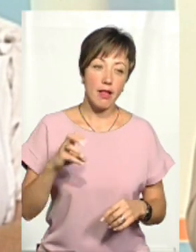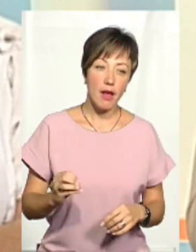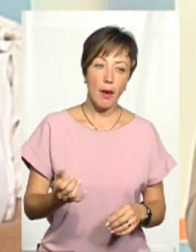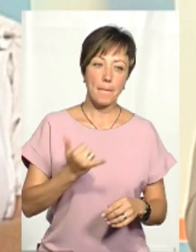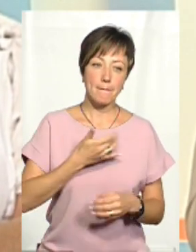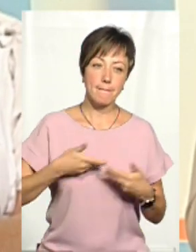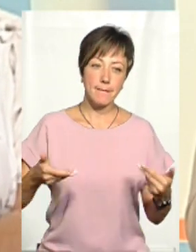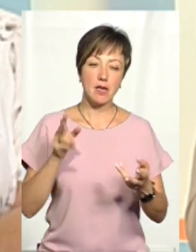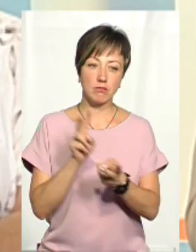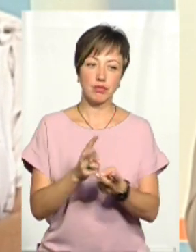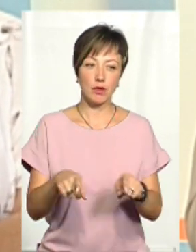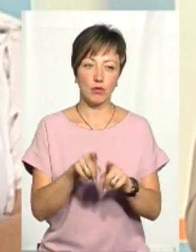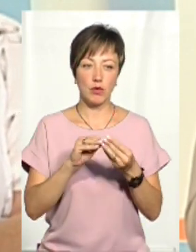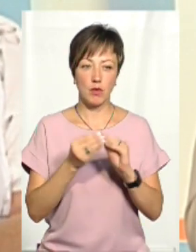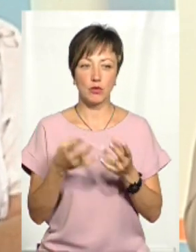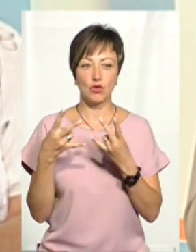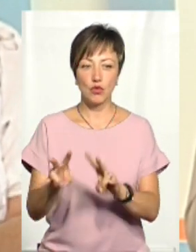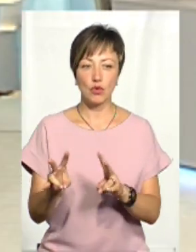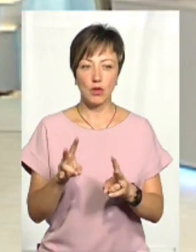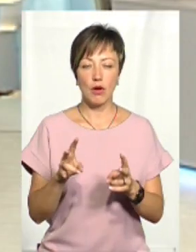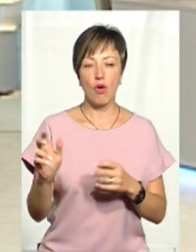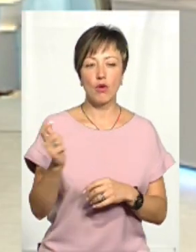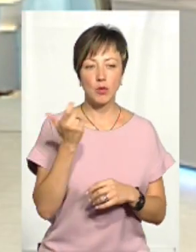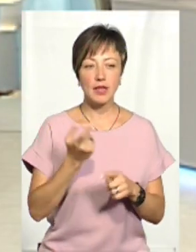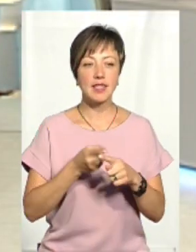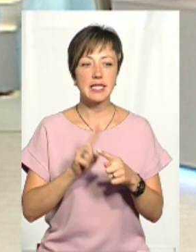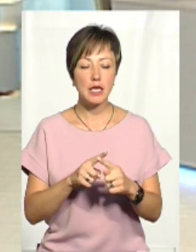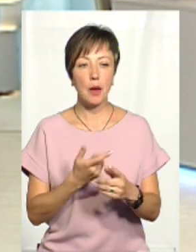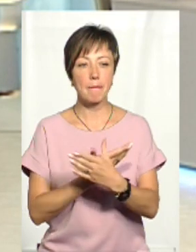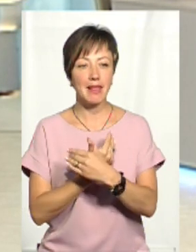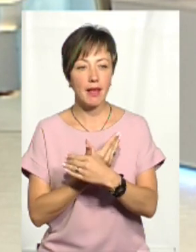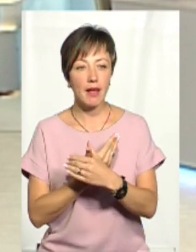такою проблемою, то що дійсно шкода наноситься господарству, і цей метелик